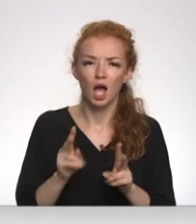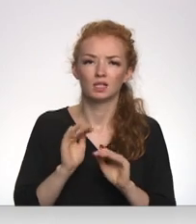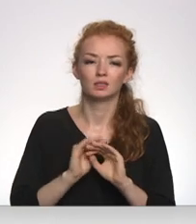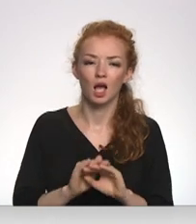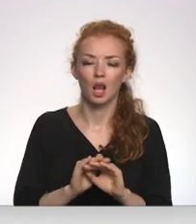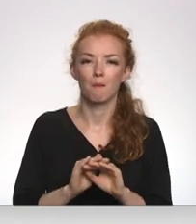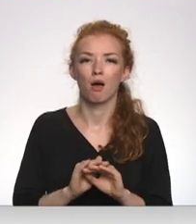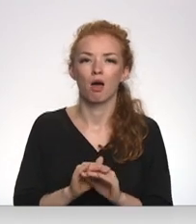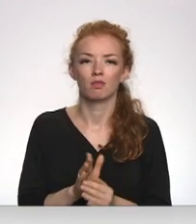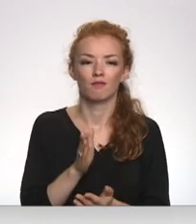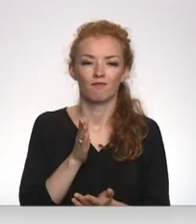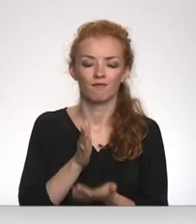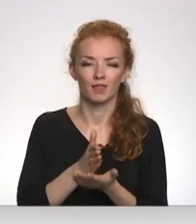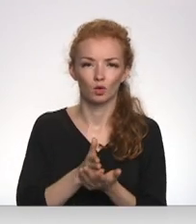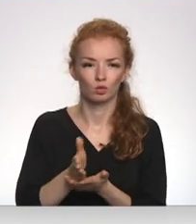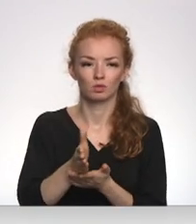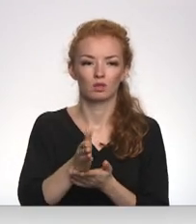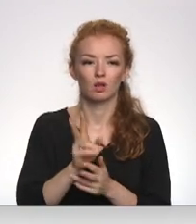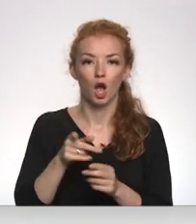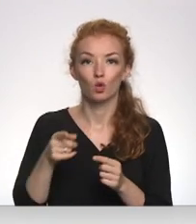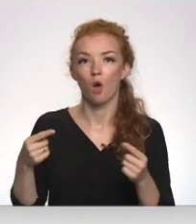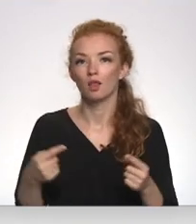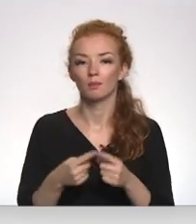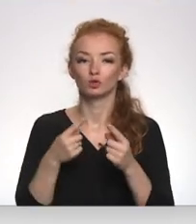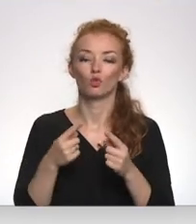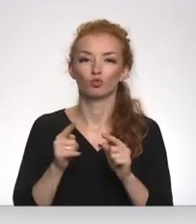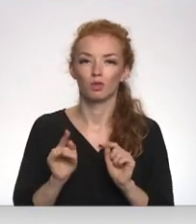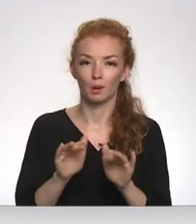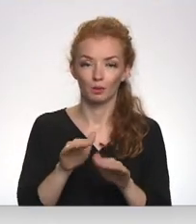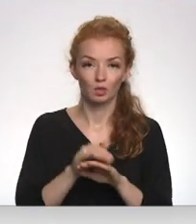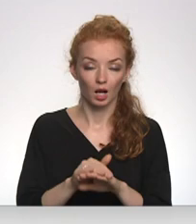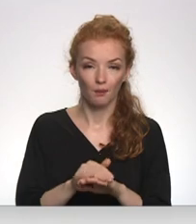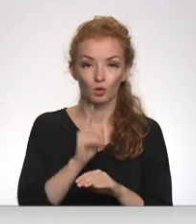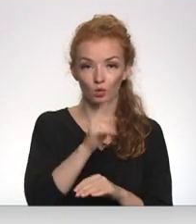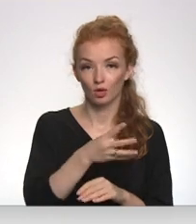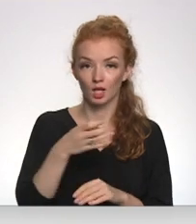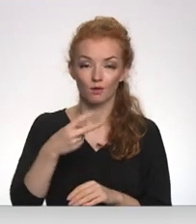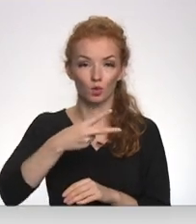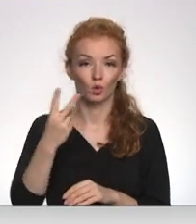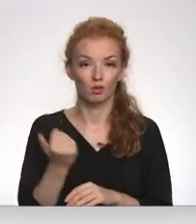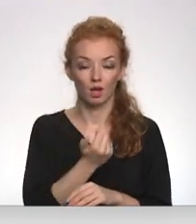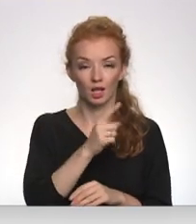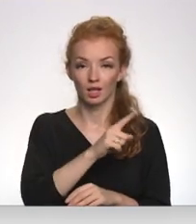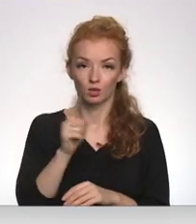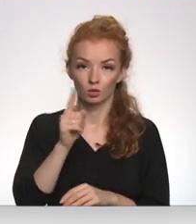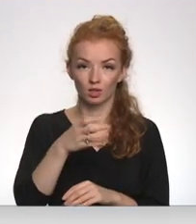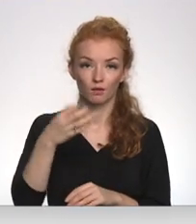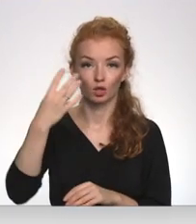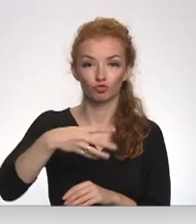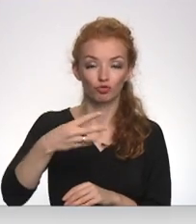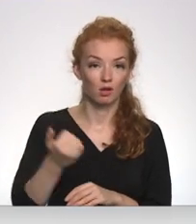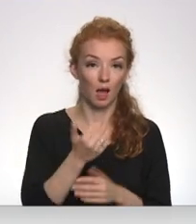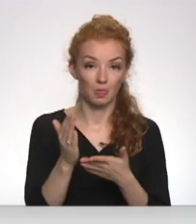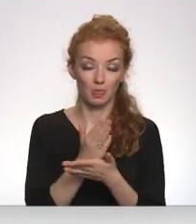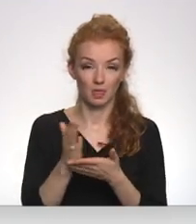to vidussmēru, kā to saprātīgo politiku ieturēt. No 1922. Līdz 1940.